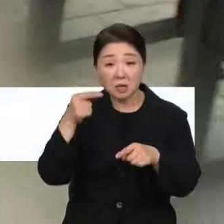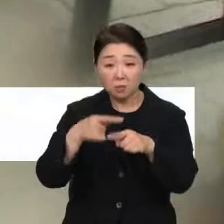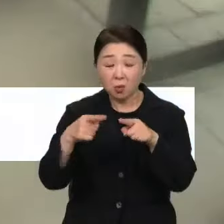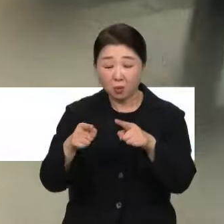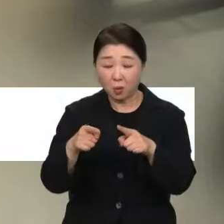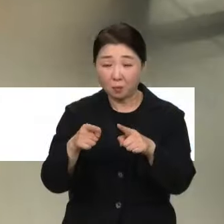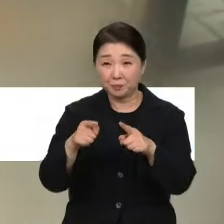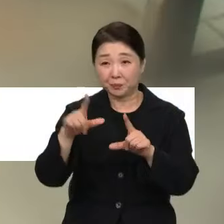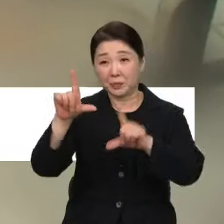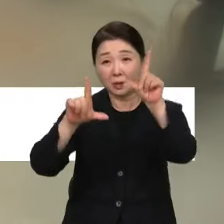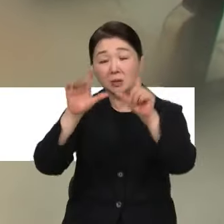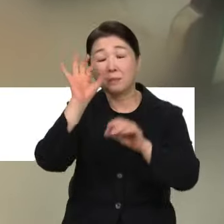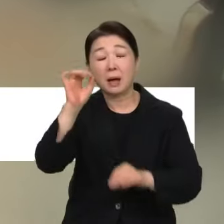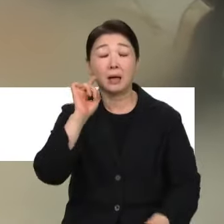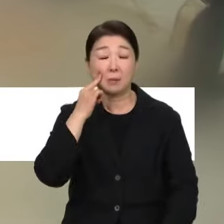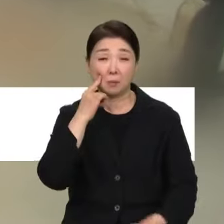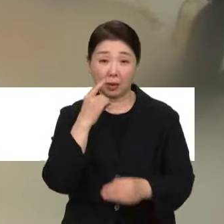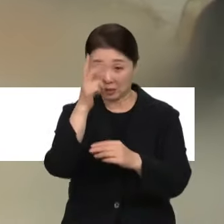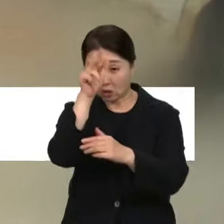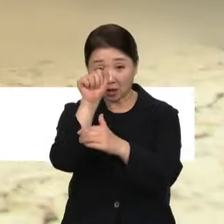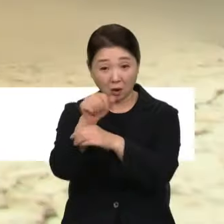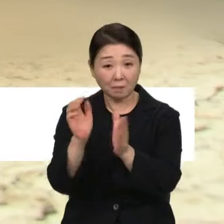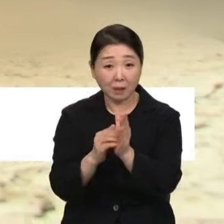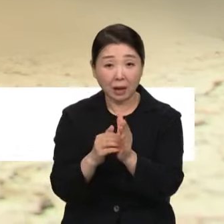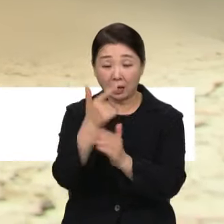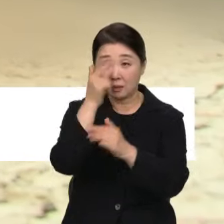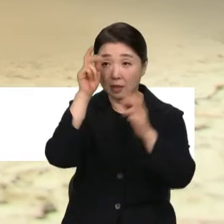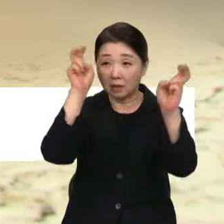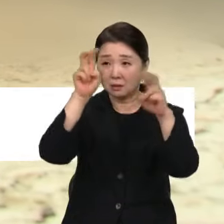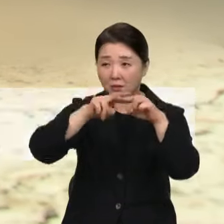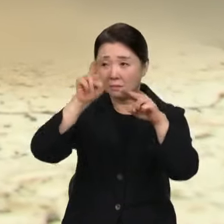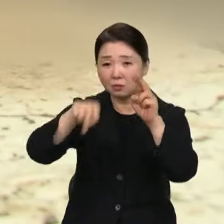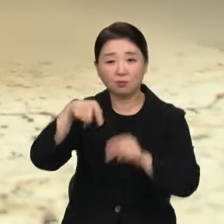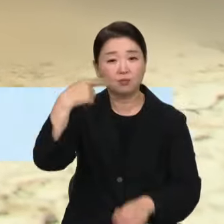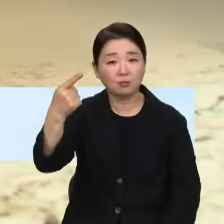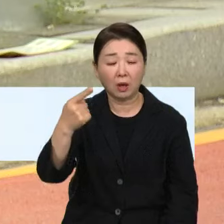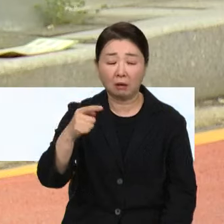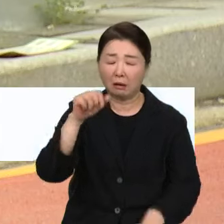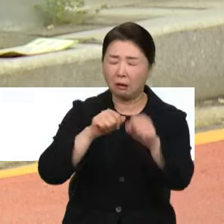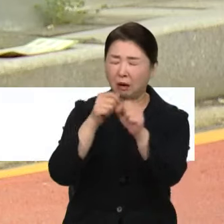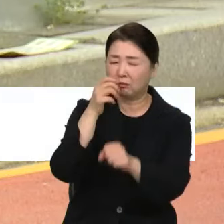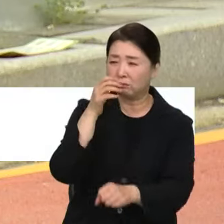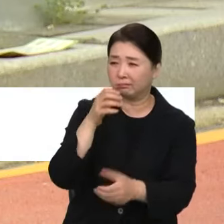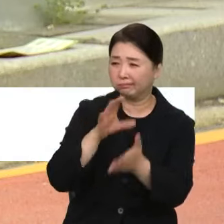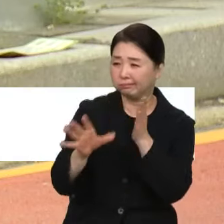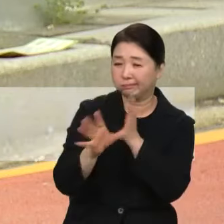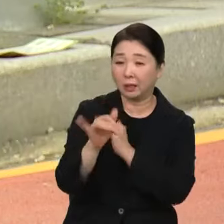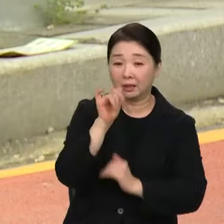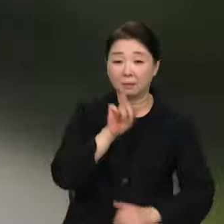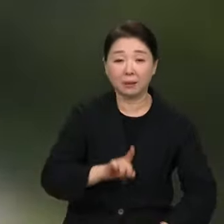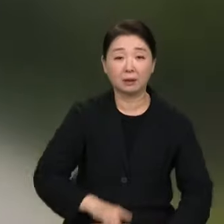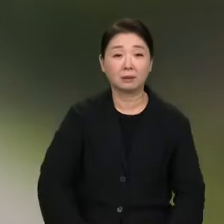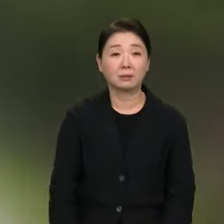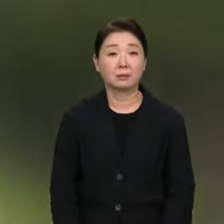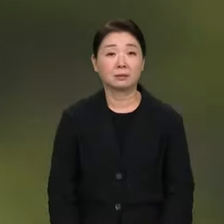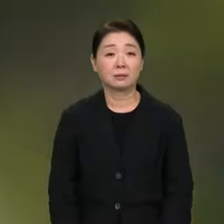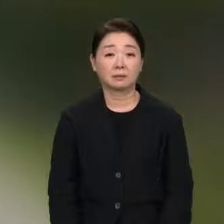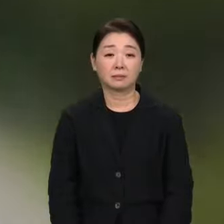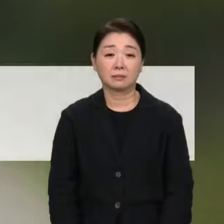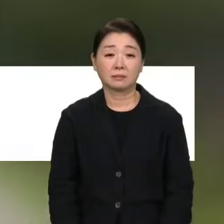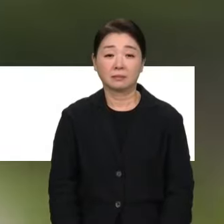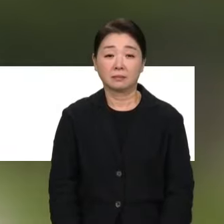장식용으로 경찰 허가를 받았습니다. 다니던 대기업을 그만둔 뒤 이상 행동을 보인 것으로 알려졌습니다.